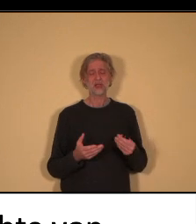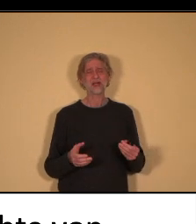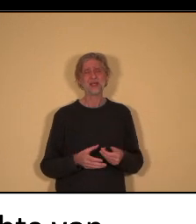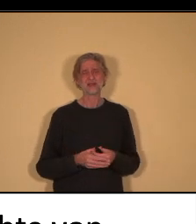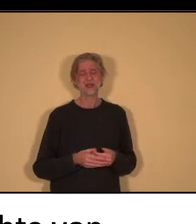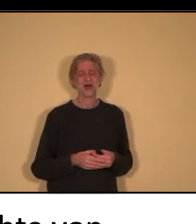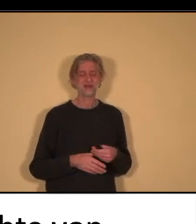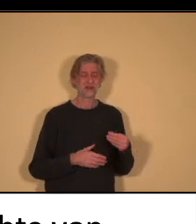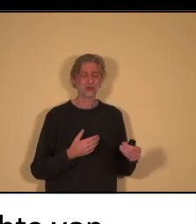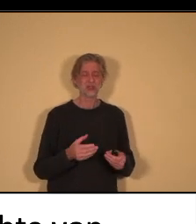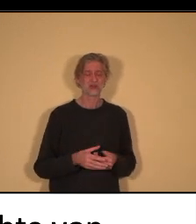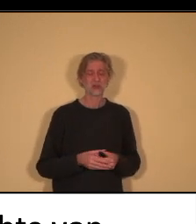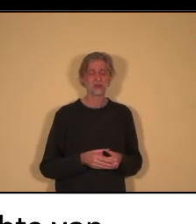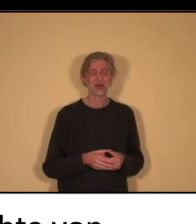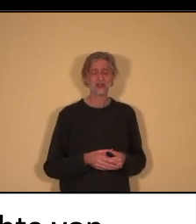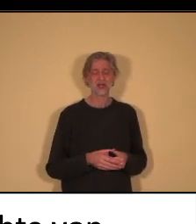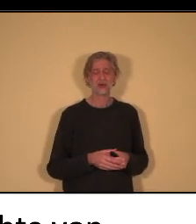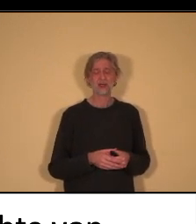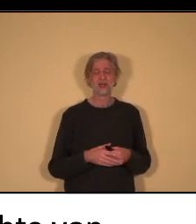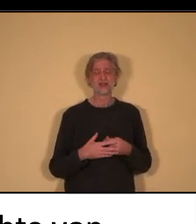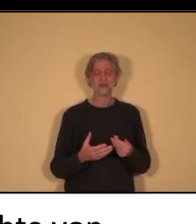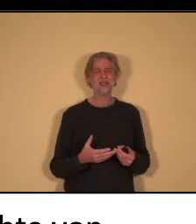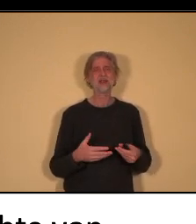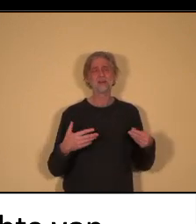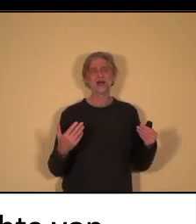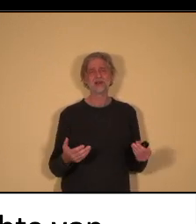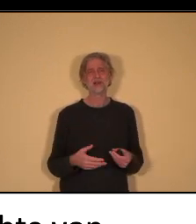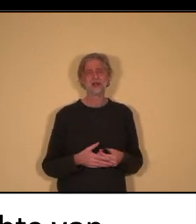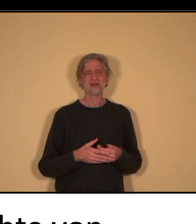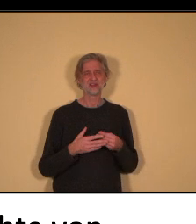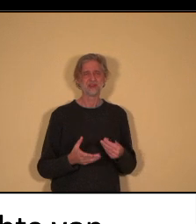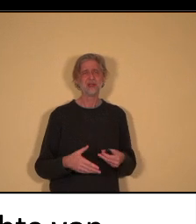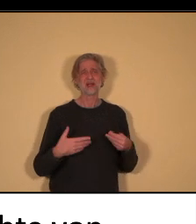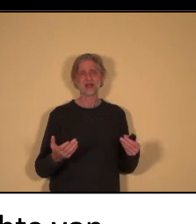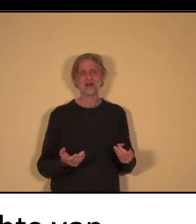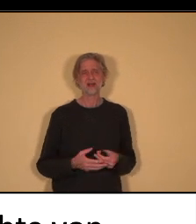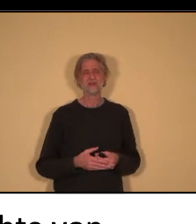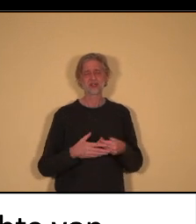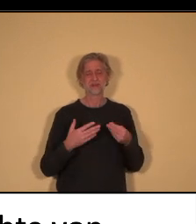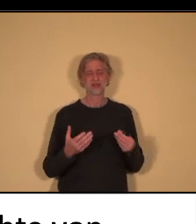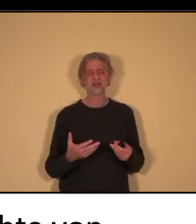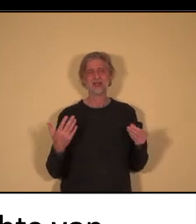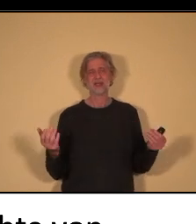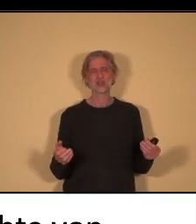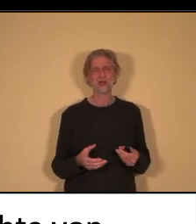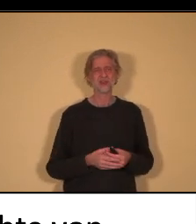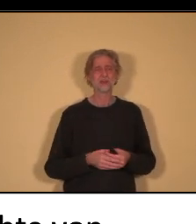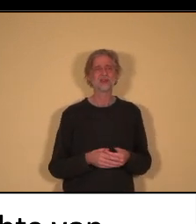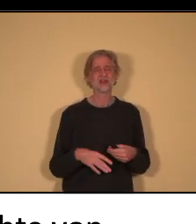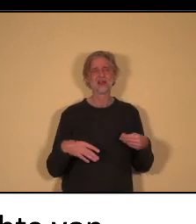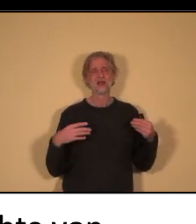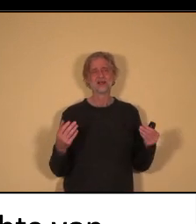dieses Schema gehe ich jetzt nicht im Einzelnen durch, das könnt ihr euch mal anschauen. Das Wichtige dabei ist, es ist im Sinne der Kreislaufwirtschaft tatsächlich ein